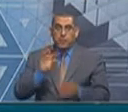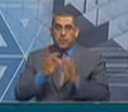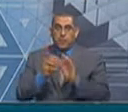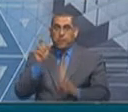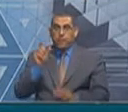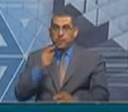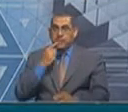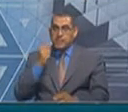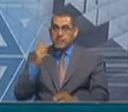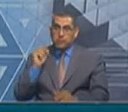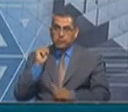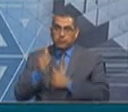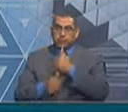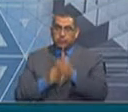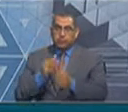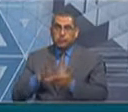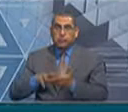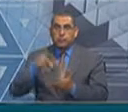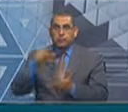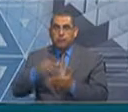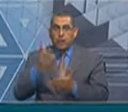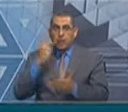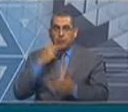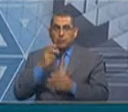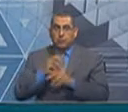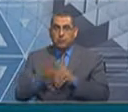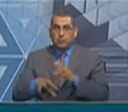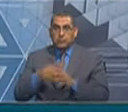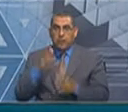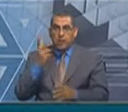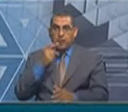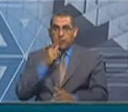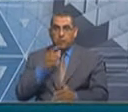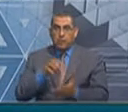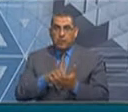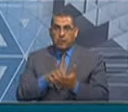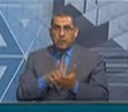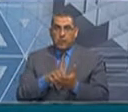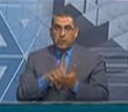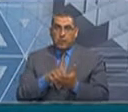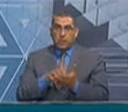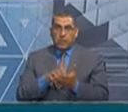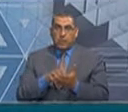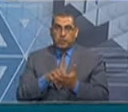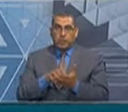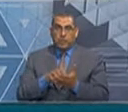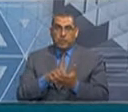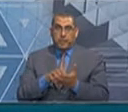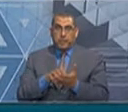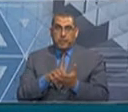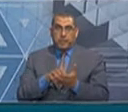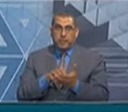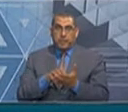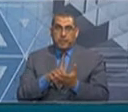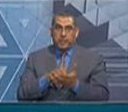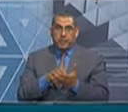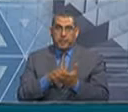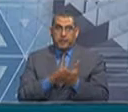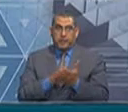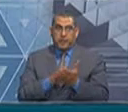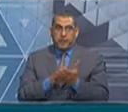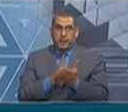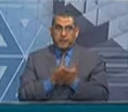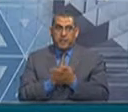زائر سنويا. وشيد هذا الضريح المصنوع من الرخام الأبيض المزخرف بالأحجار الكريمة بين عامي